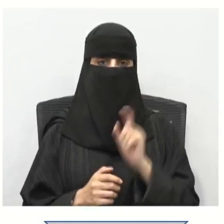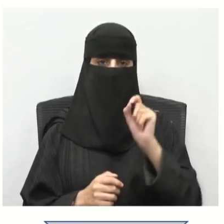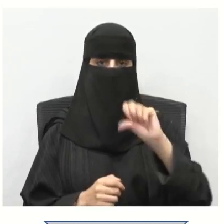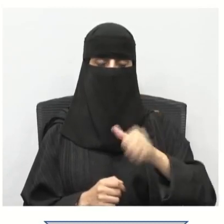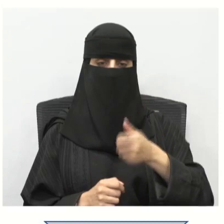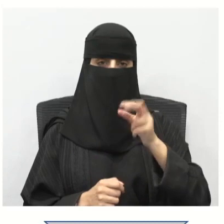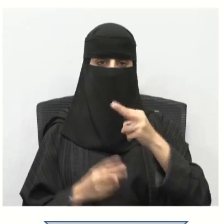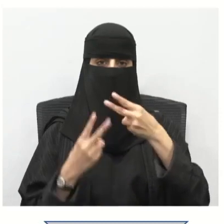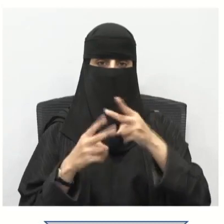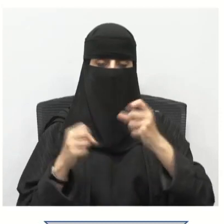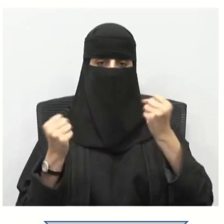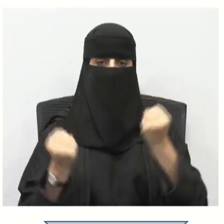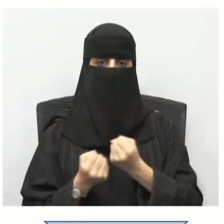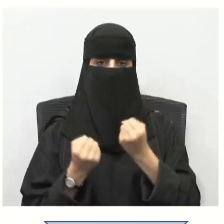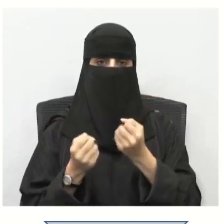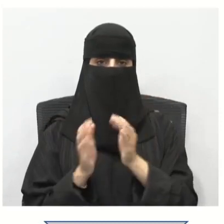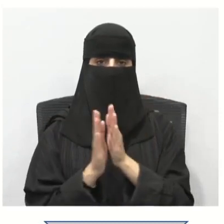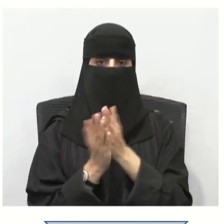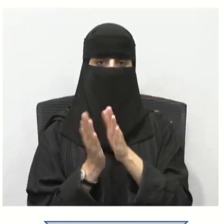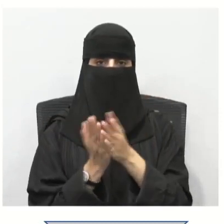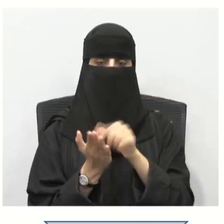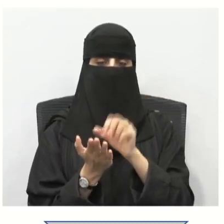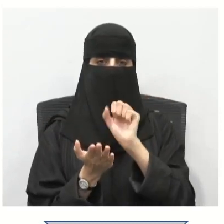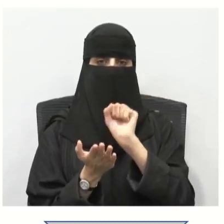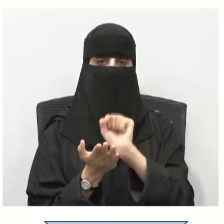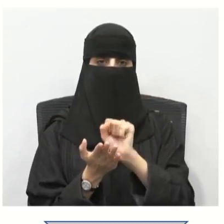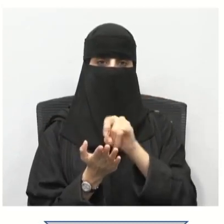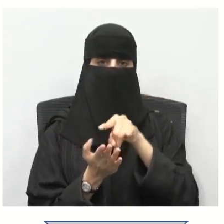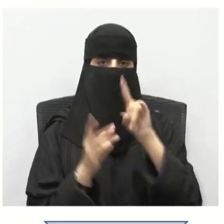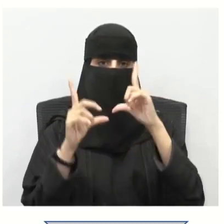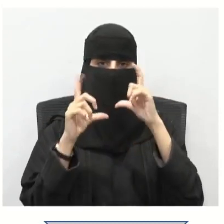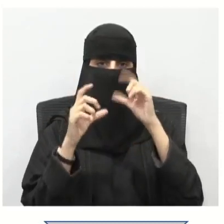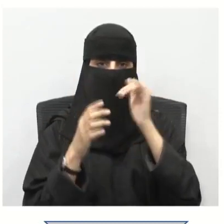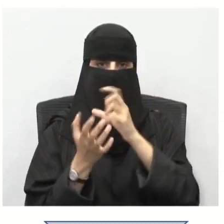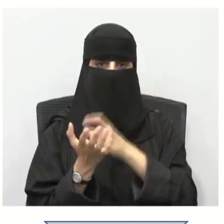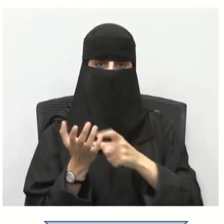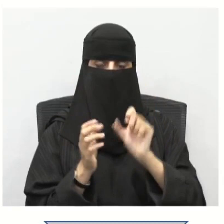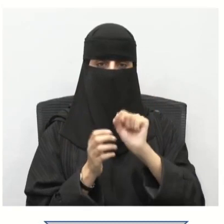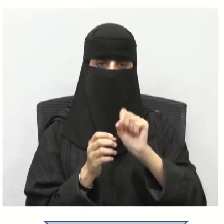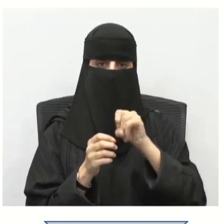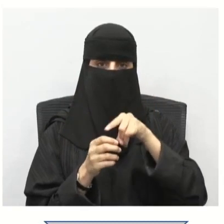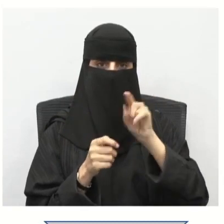وراح يجمع الكتب المصوره عن صناعه